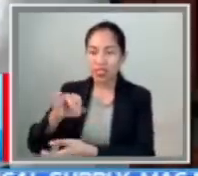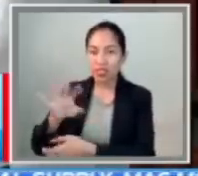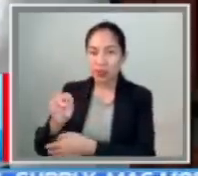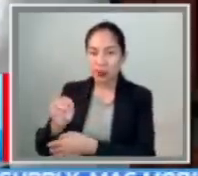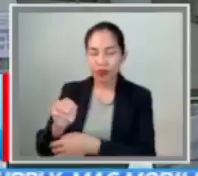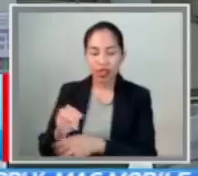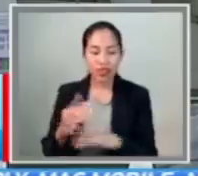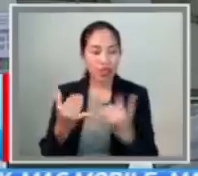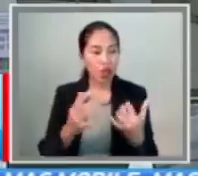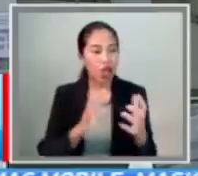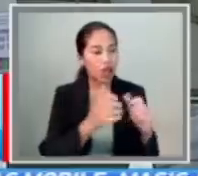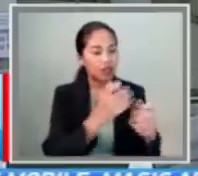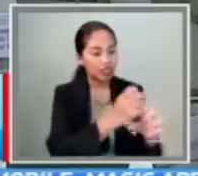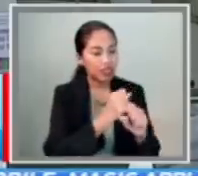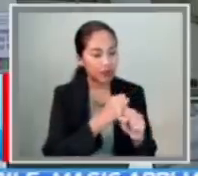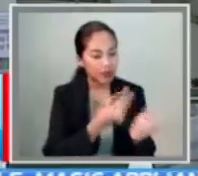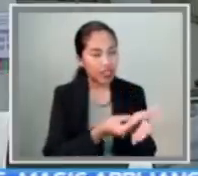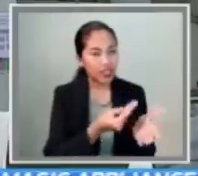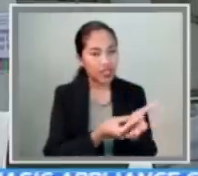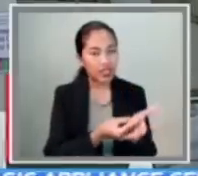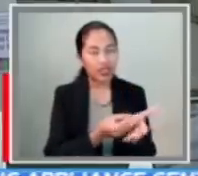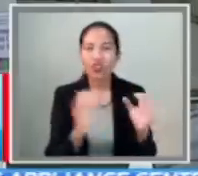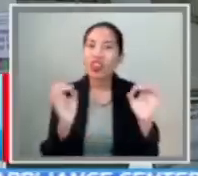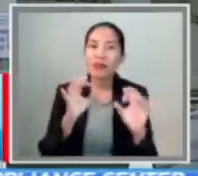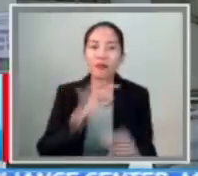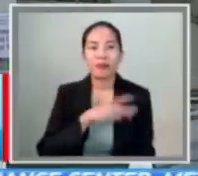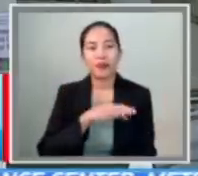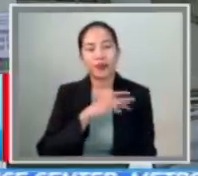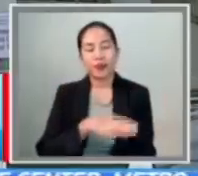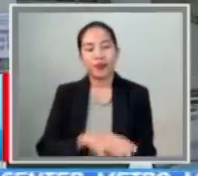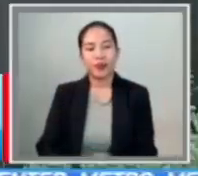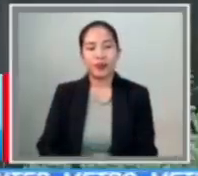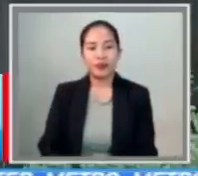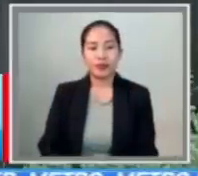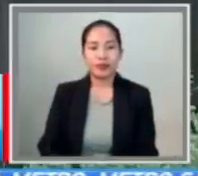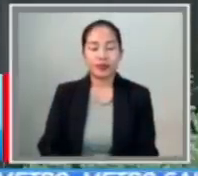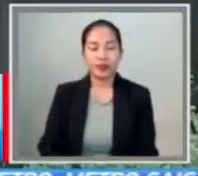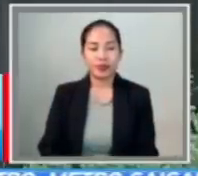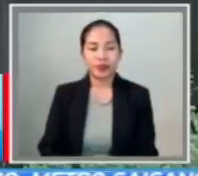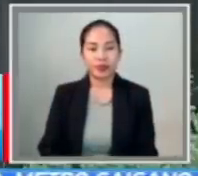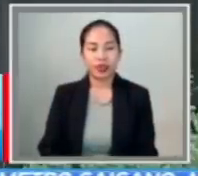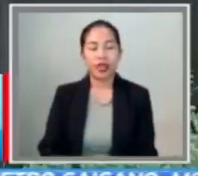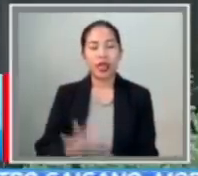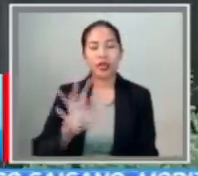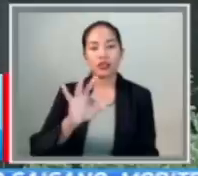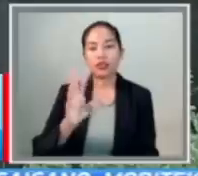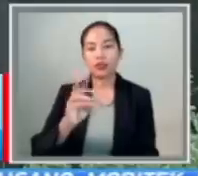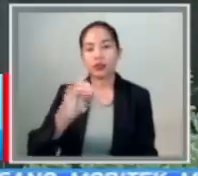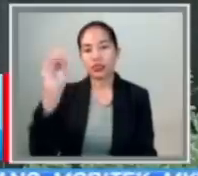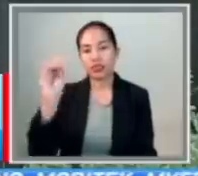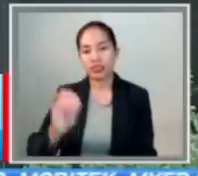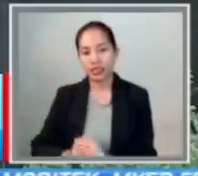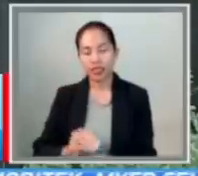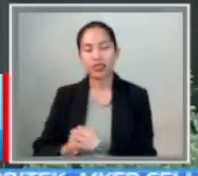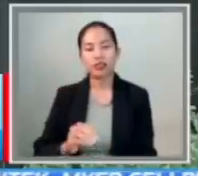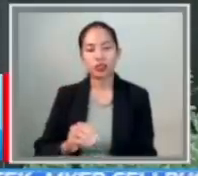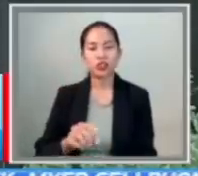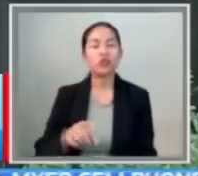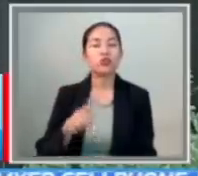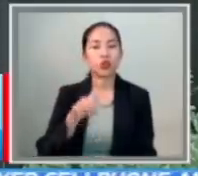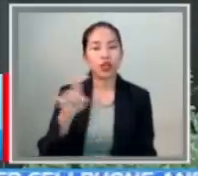yan later on? Sabi ni Secretary Uy, halos 96% na sa 100 million, inaasahan